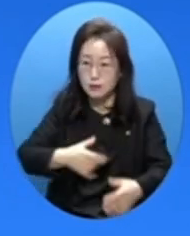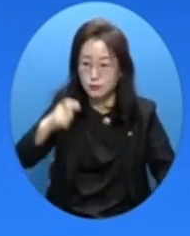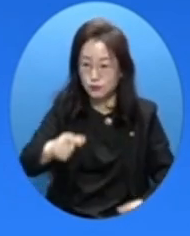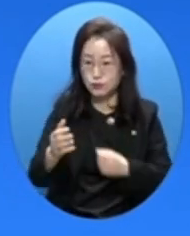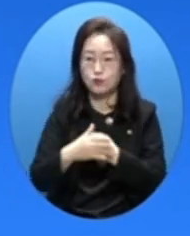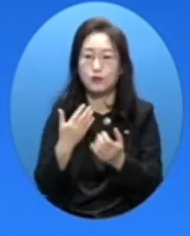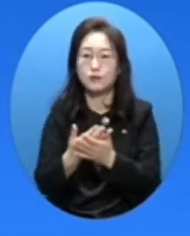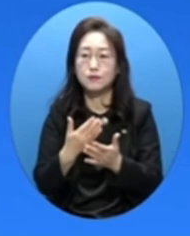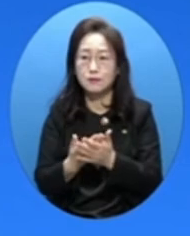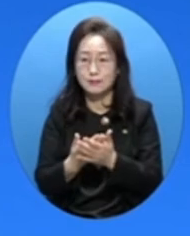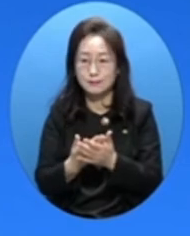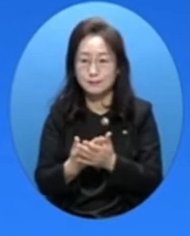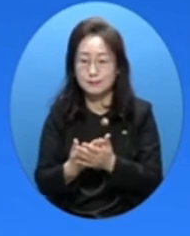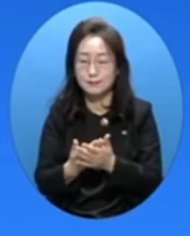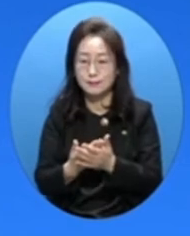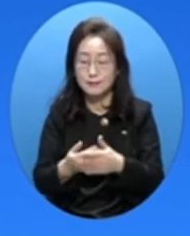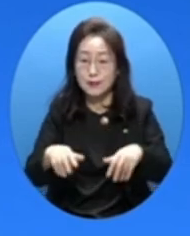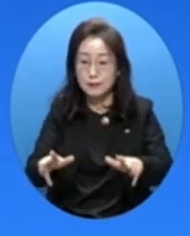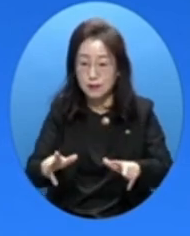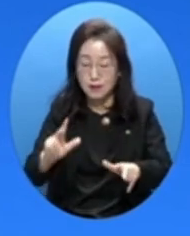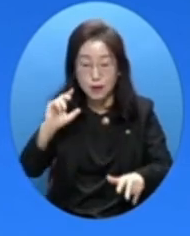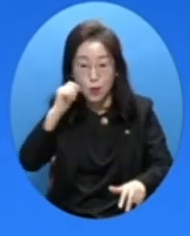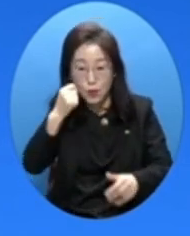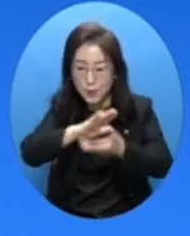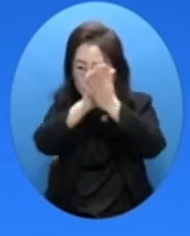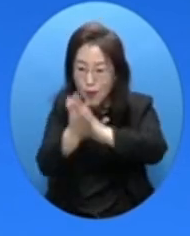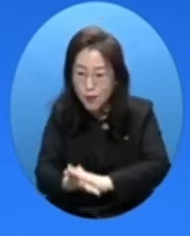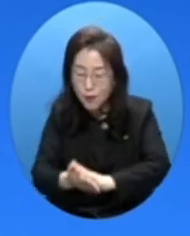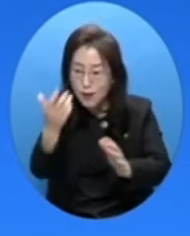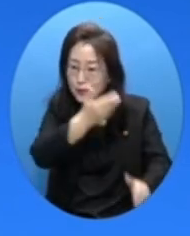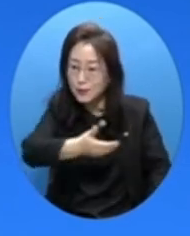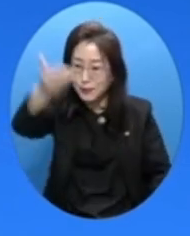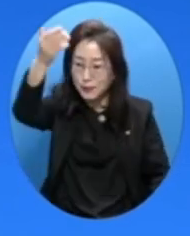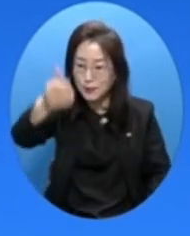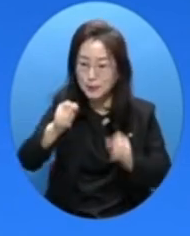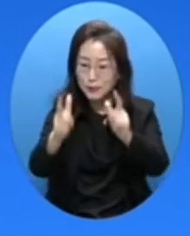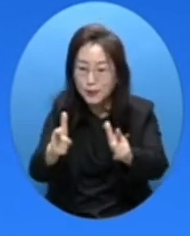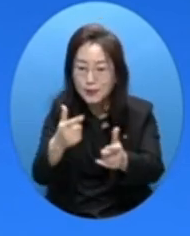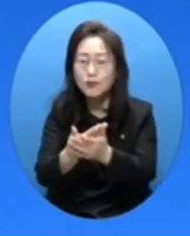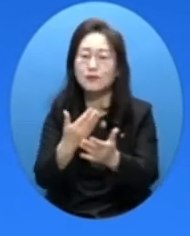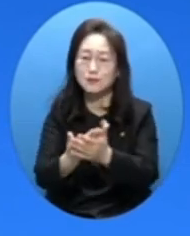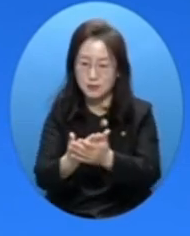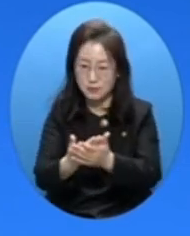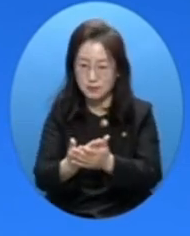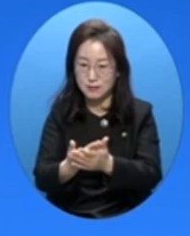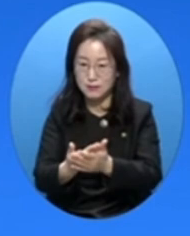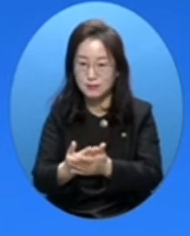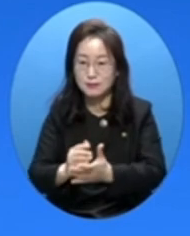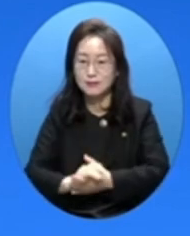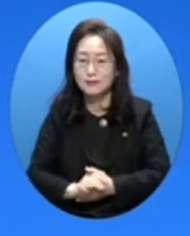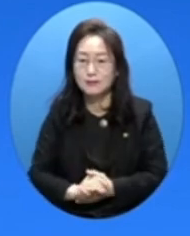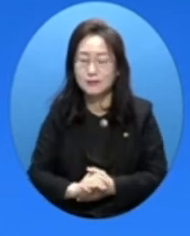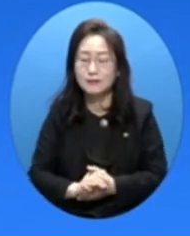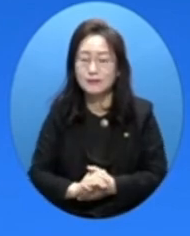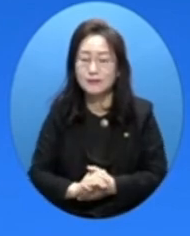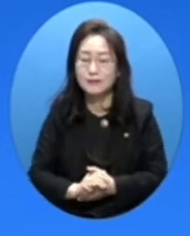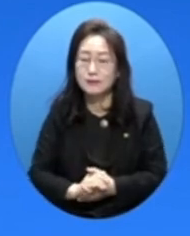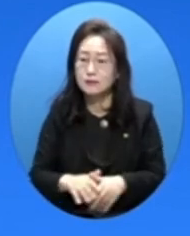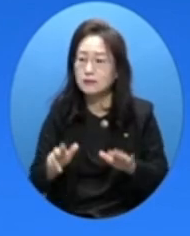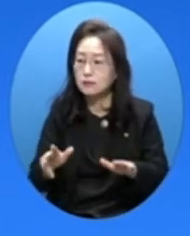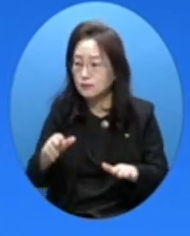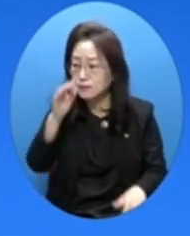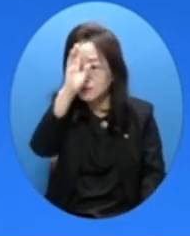세워주셔서 오히려 이 어려움이 변하여 내가 승진하는 기회가 되게 하여 주옵소서. 내게 지금